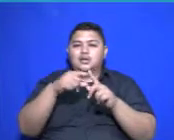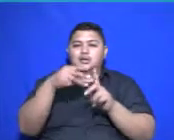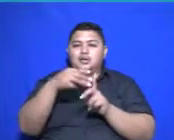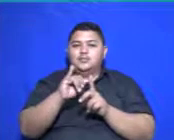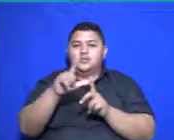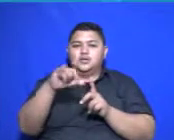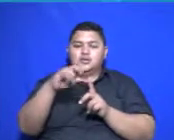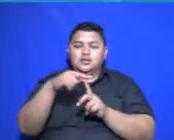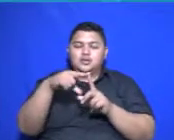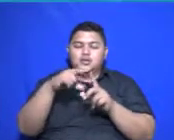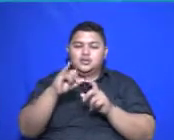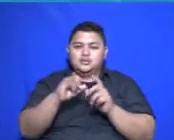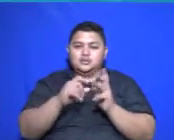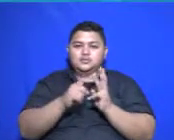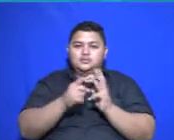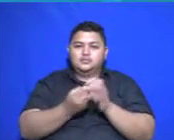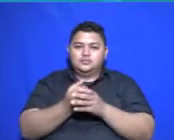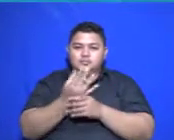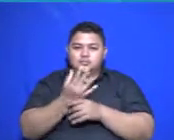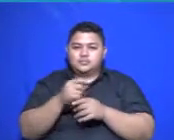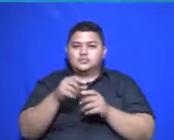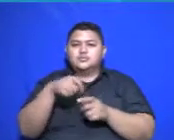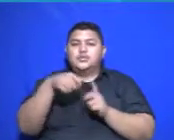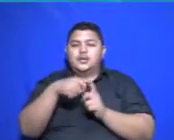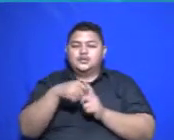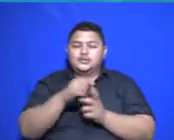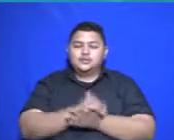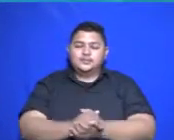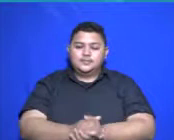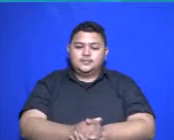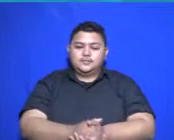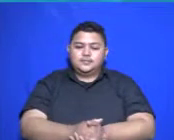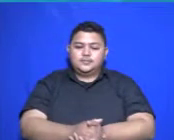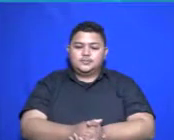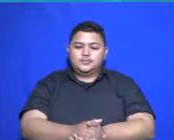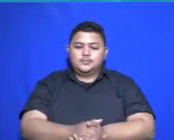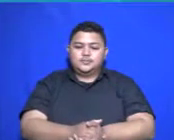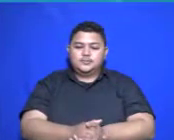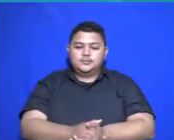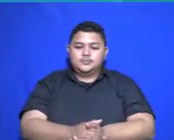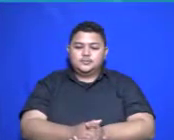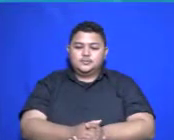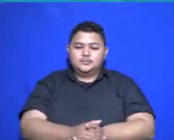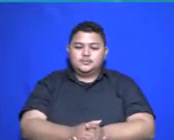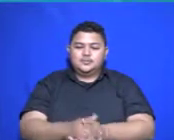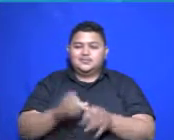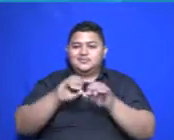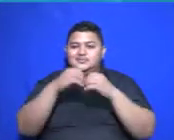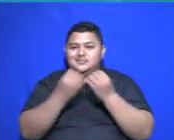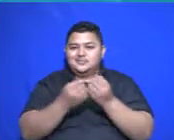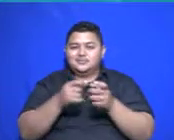kooperasi. Kalau reorientasi kooperasi, jadi orientasi kooperasi sekarang itu adalah kualitas.